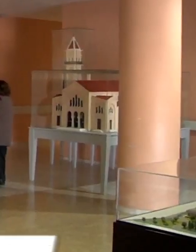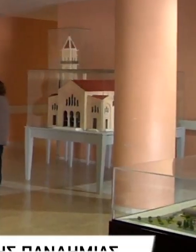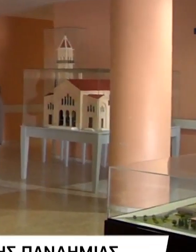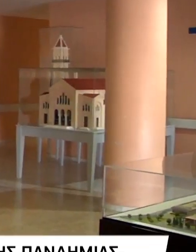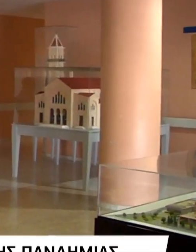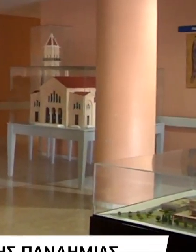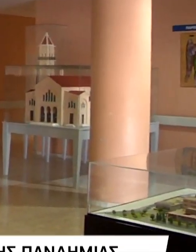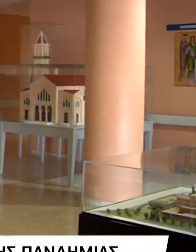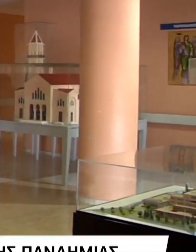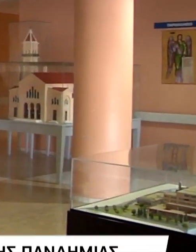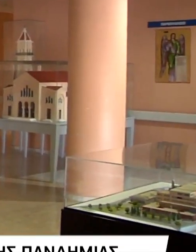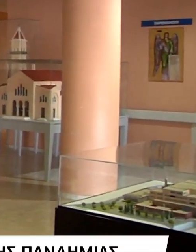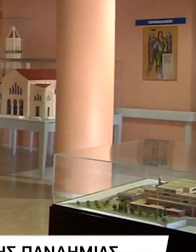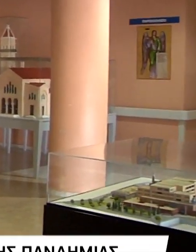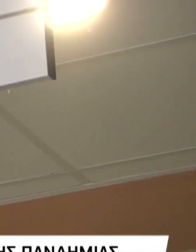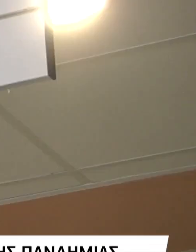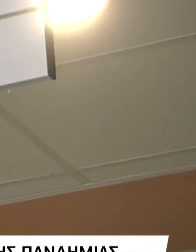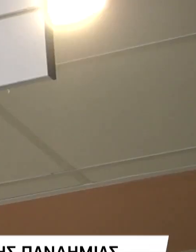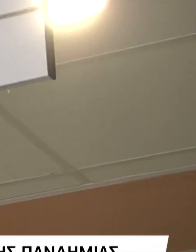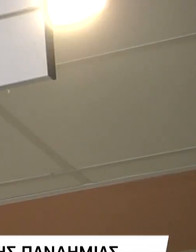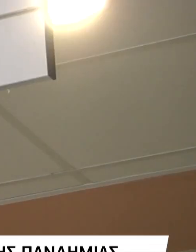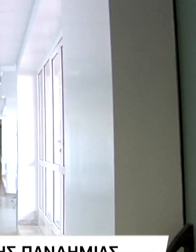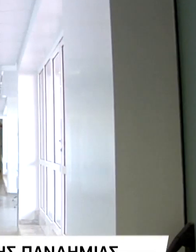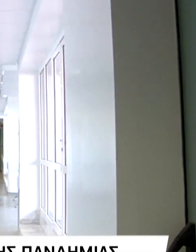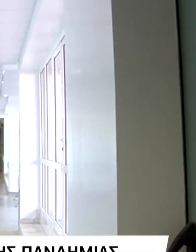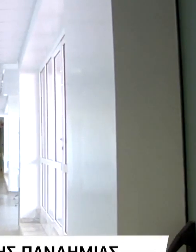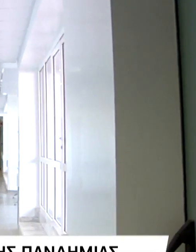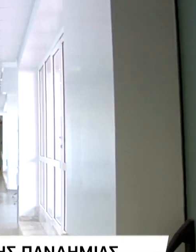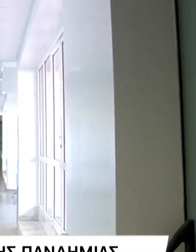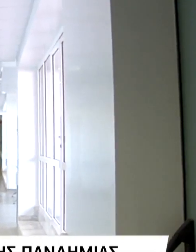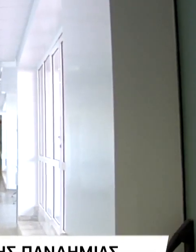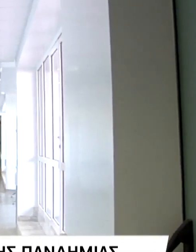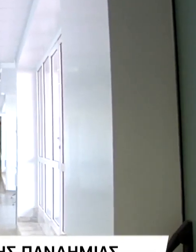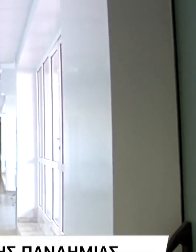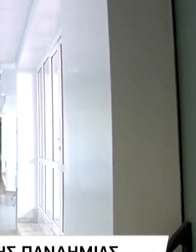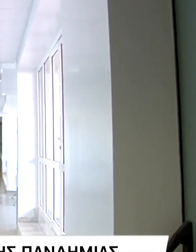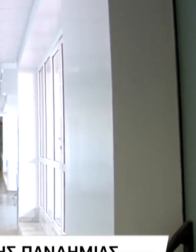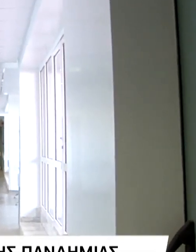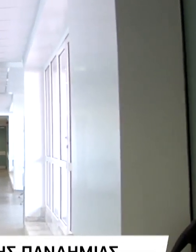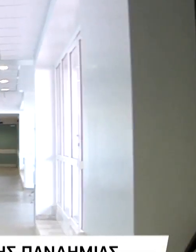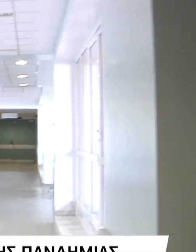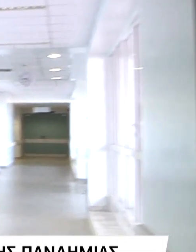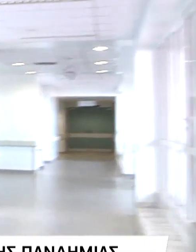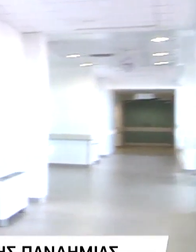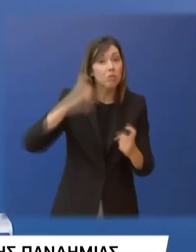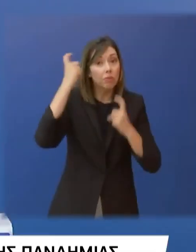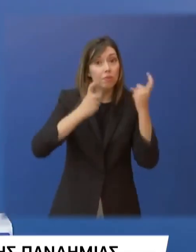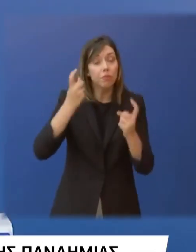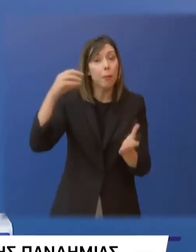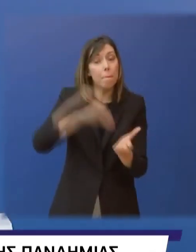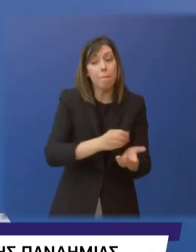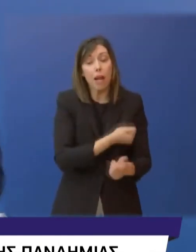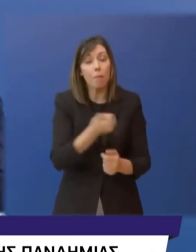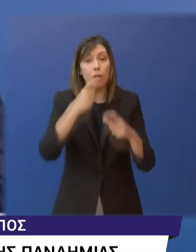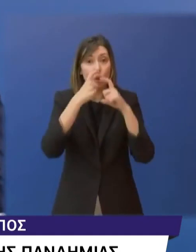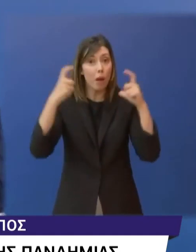κυβέρνηση προς το παρόν δεν έχει σκοπό να λάβει επιπλέον μέτρα για τον κορονοϊό. Όλα όμως εξαρτώνται από την κατάσταση και την εξέλιξη της πανδημίας. Όχι, δεν